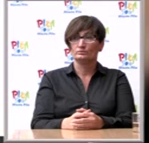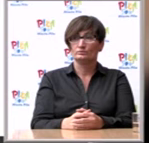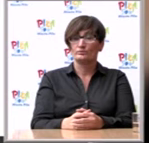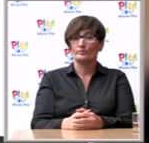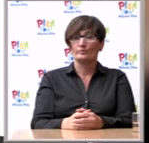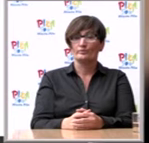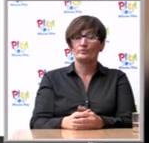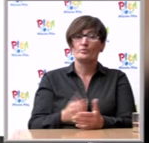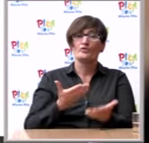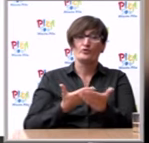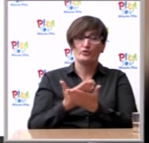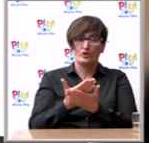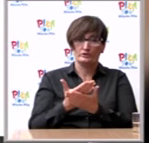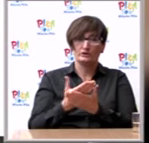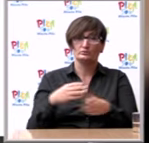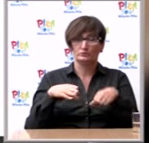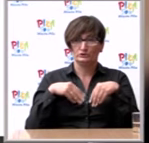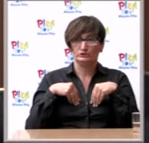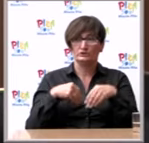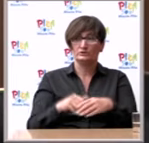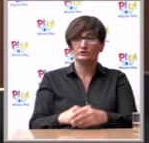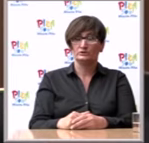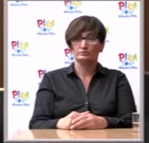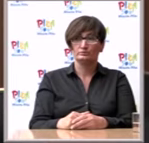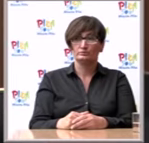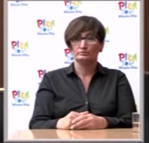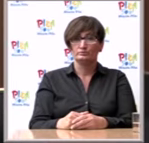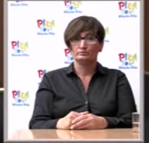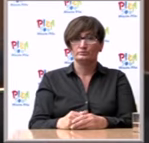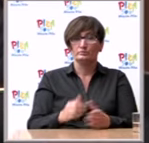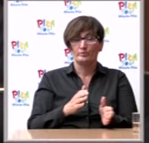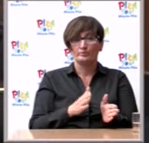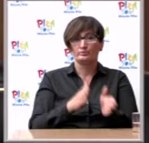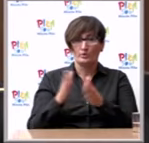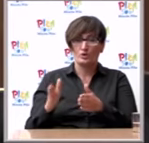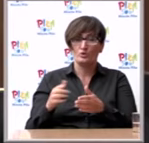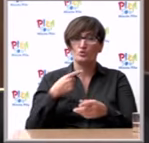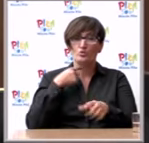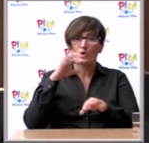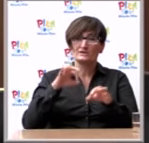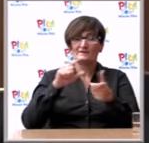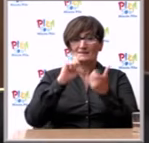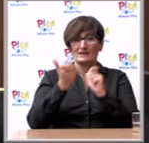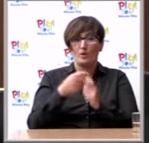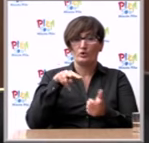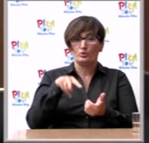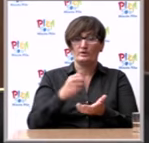Stwierdzam, że wniosek został przyjęty. Zatem przed nami głosowanie całej uchwały.